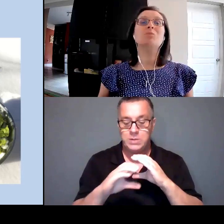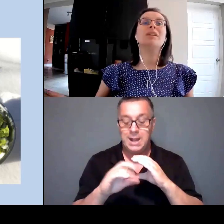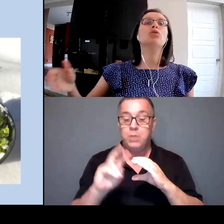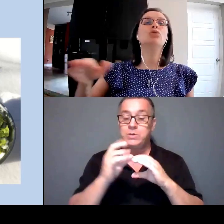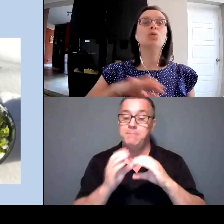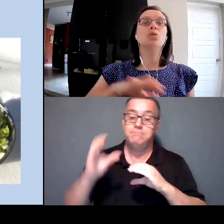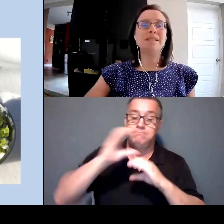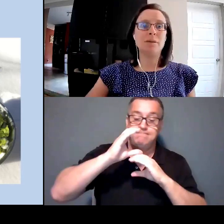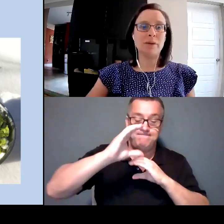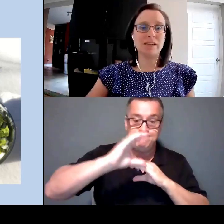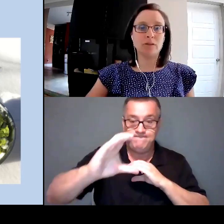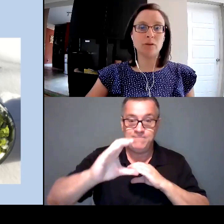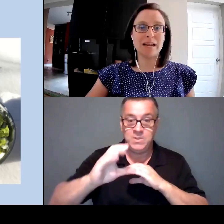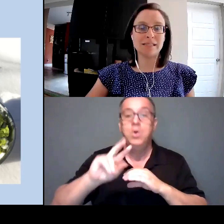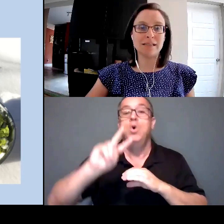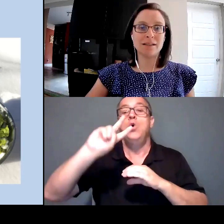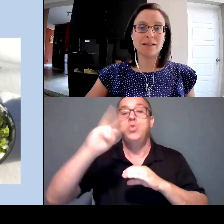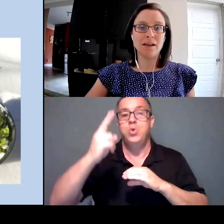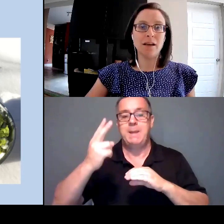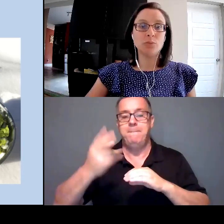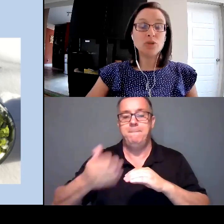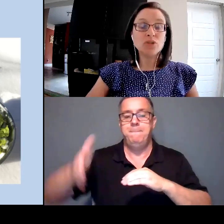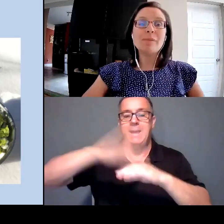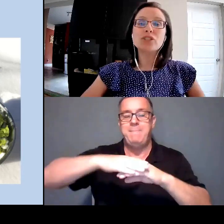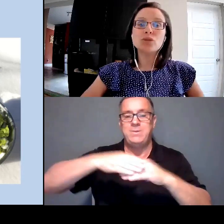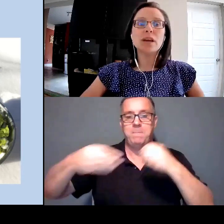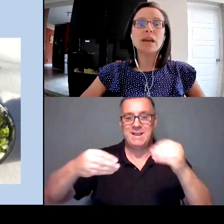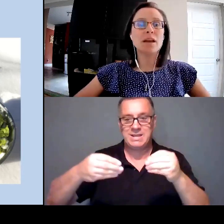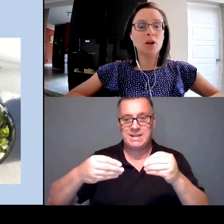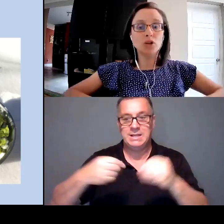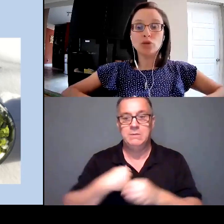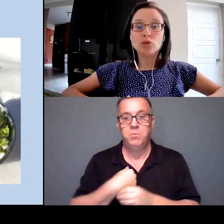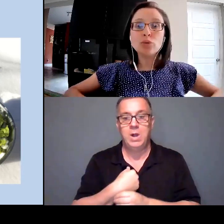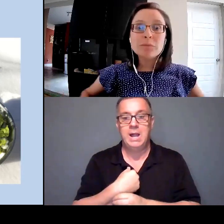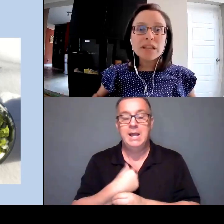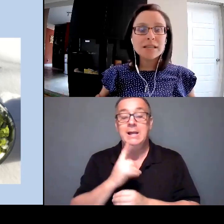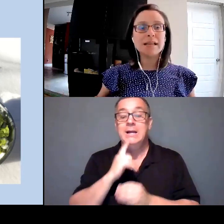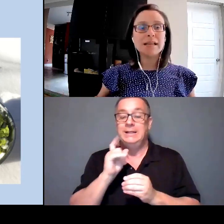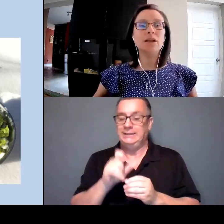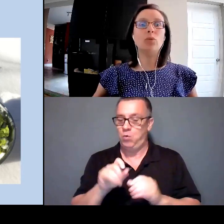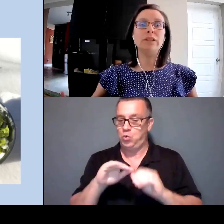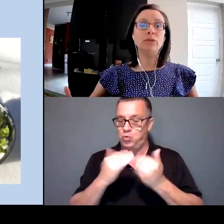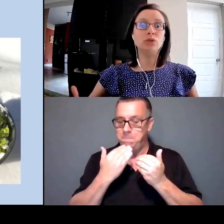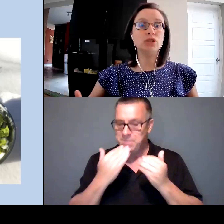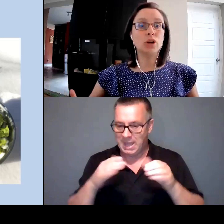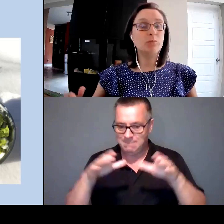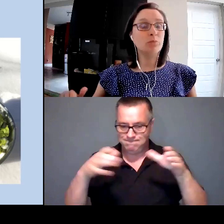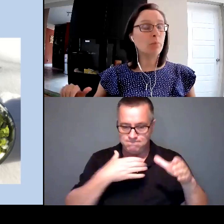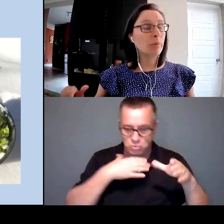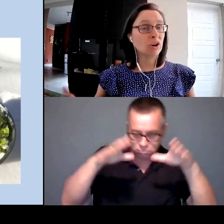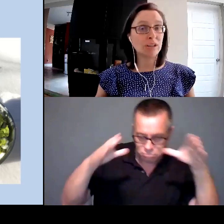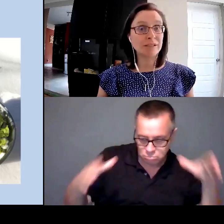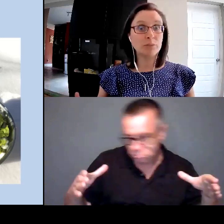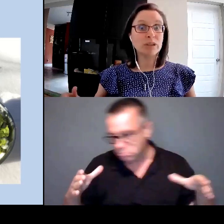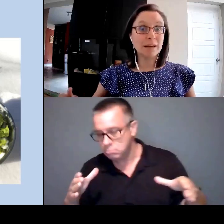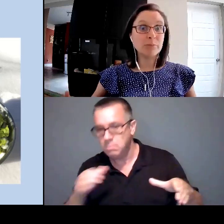puis mettre une deuxième épaisseur de plastique. Puis je vais m'assurer que tout est bien scellé au niveau du sol